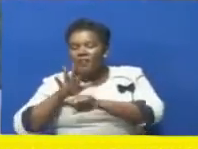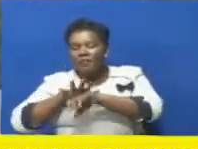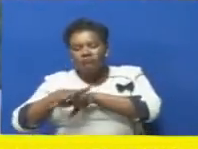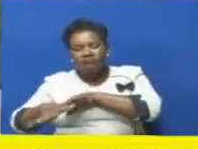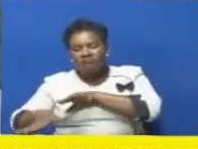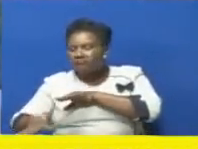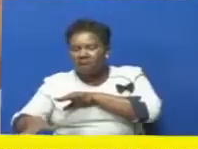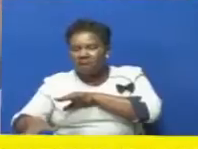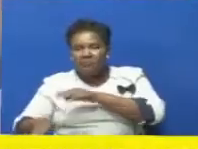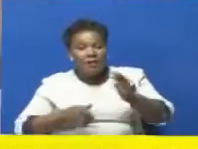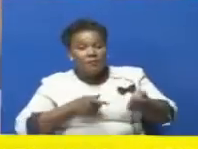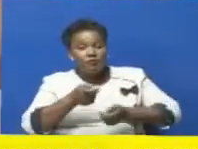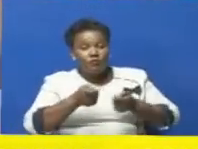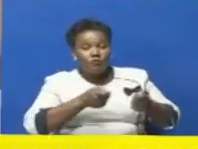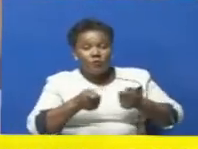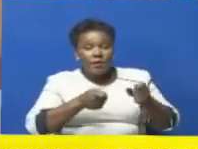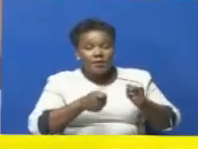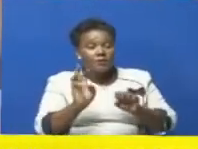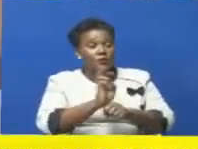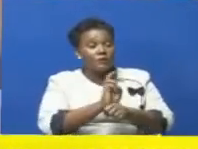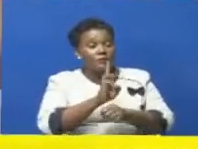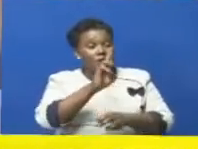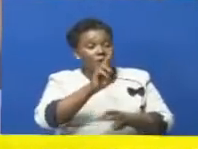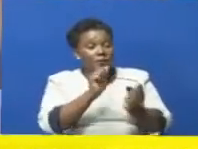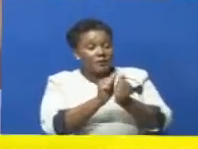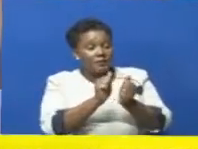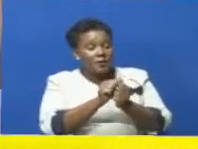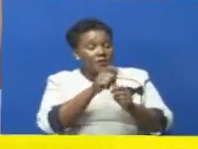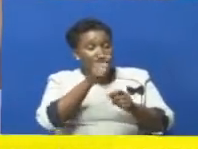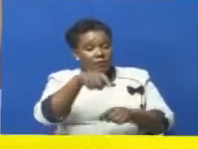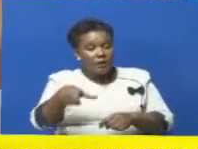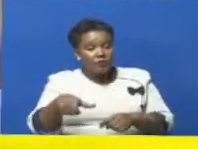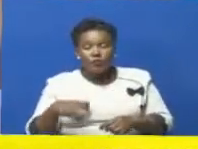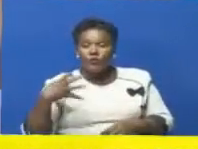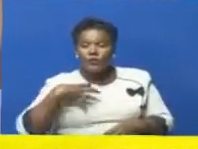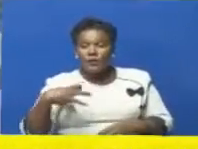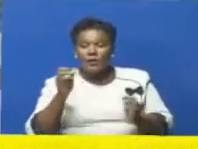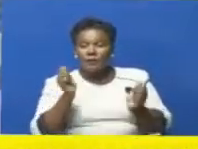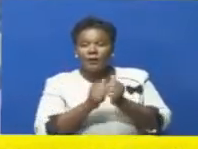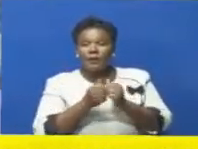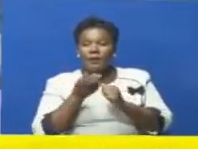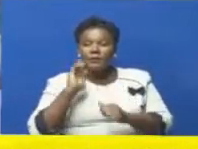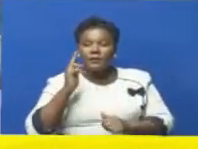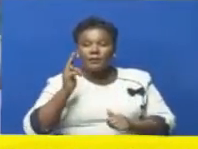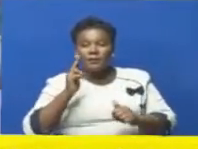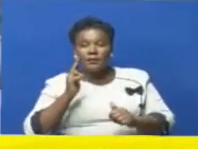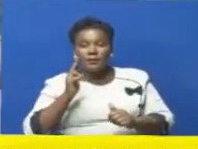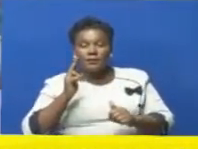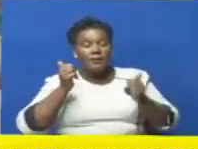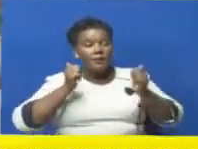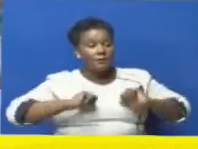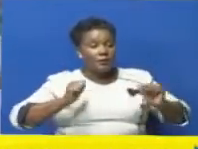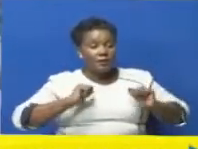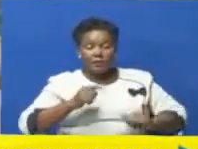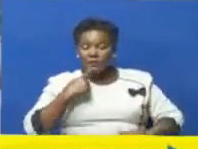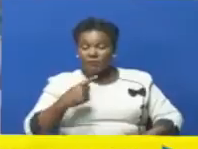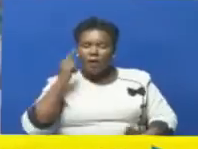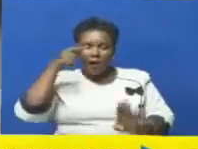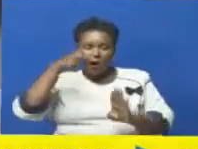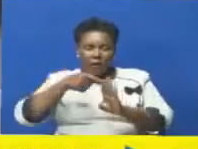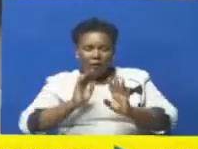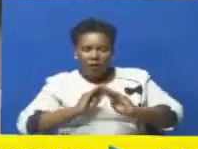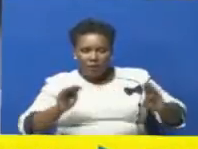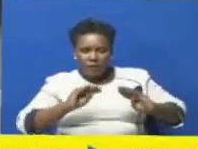utawala na usimamizi wa rasilimali watu wizara ya maliasili na utalii Leonardi Mchau amesema lengo la mafunzo hayo